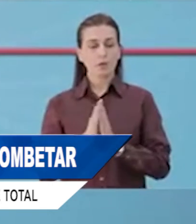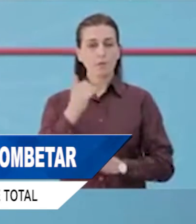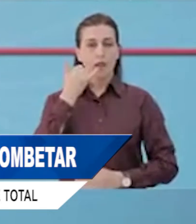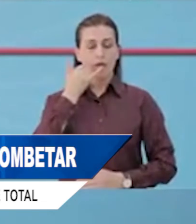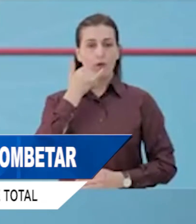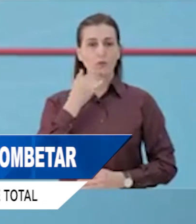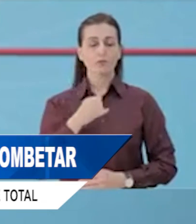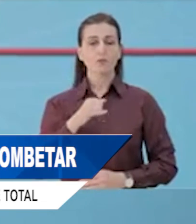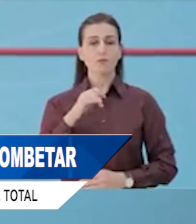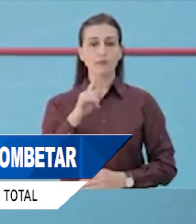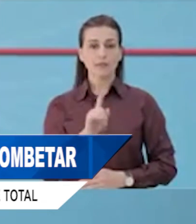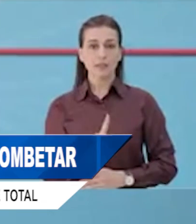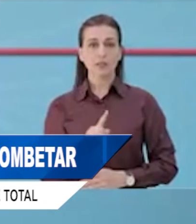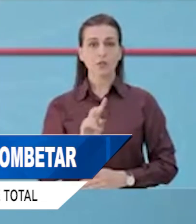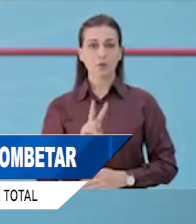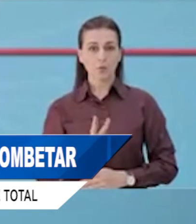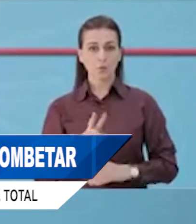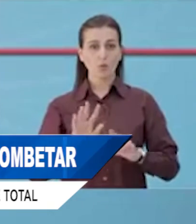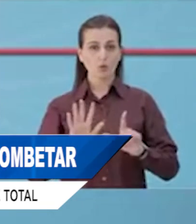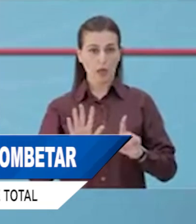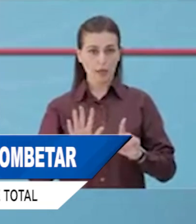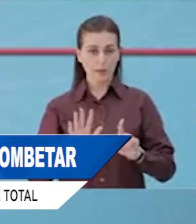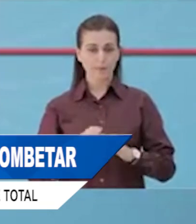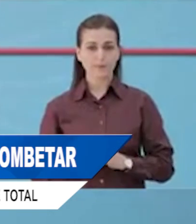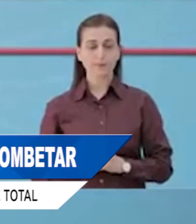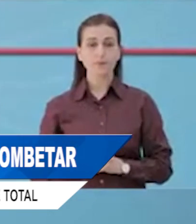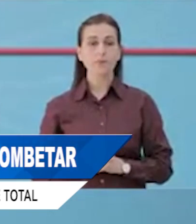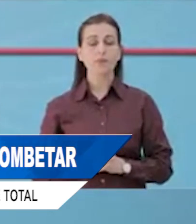telefononi tek numri unik i urgjencës 127.